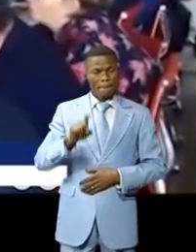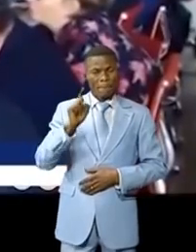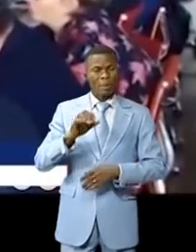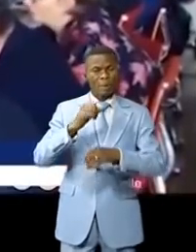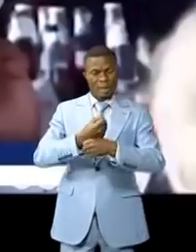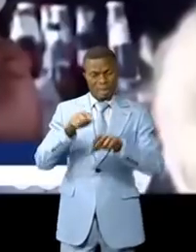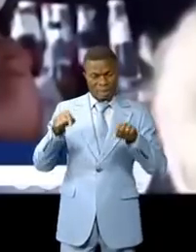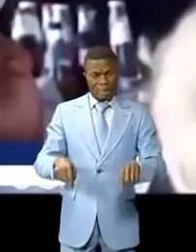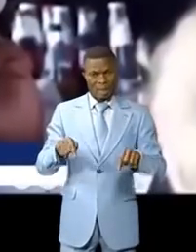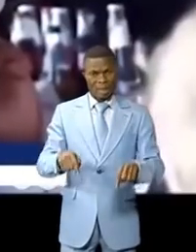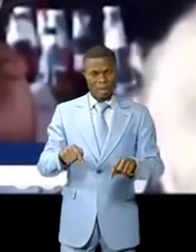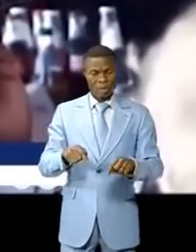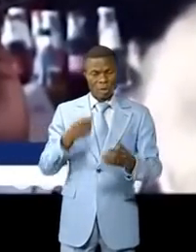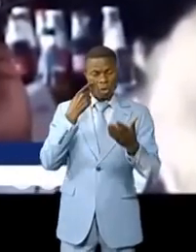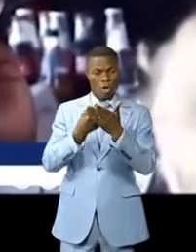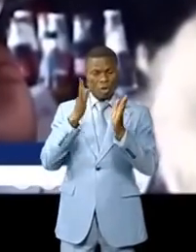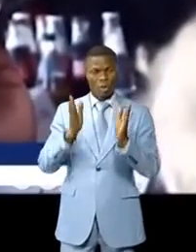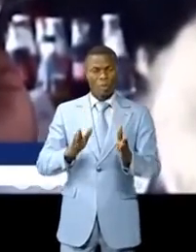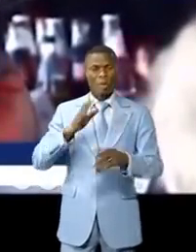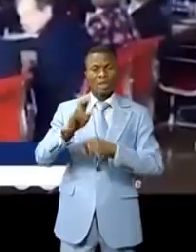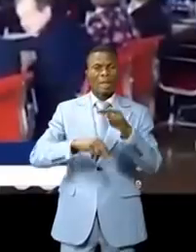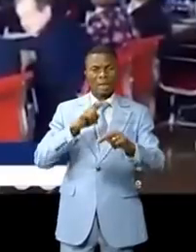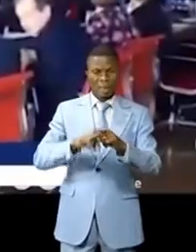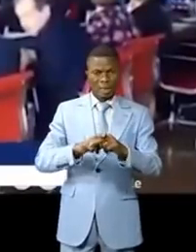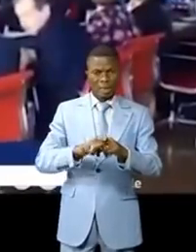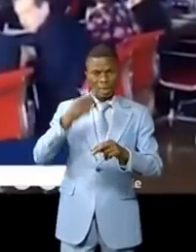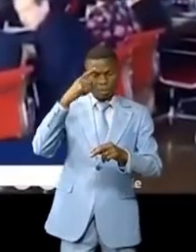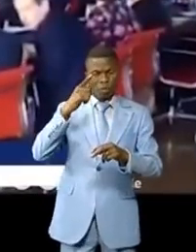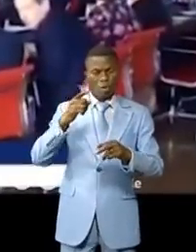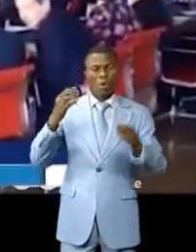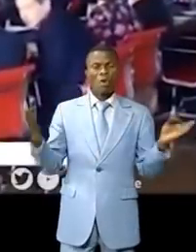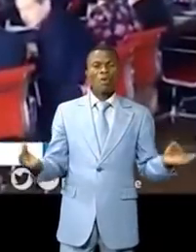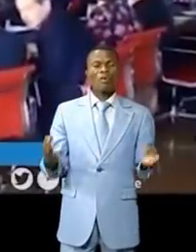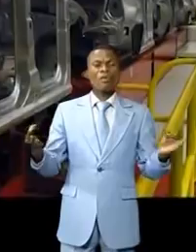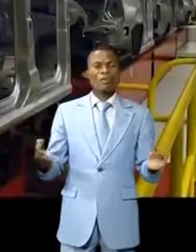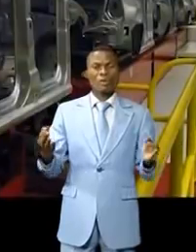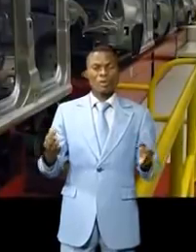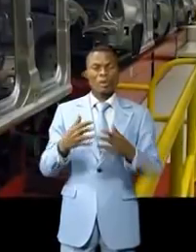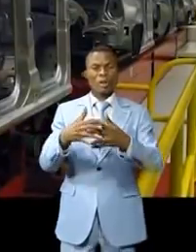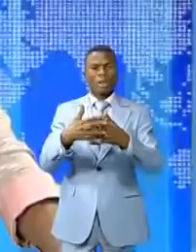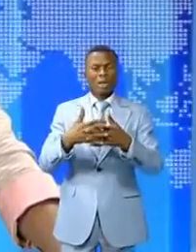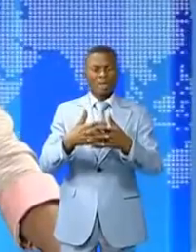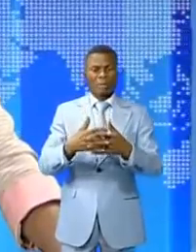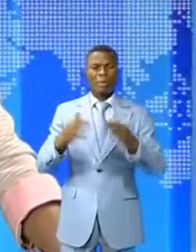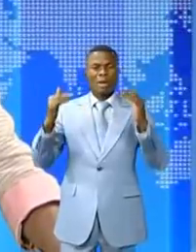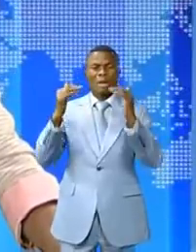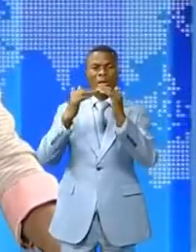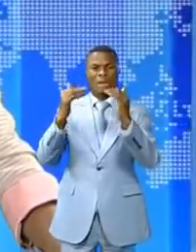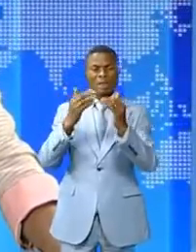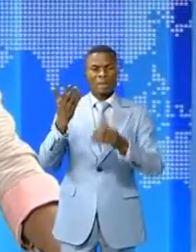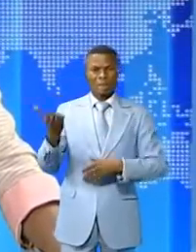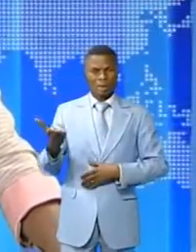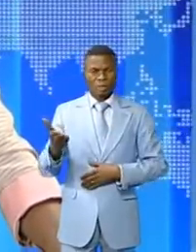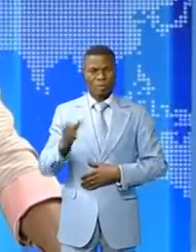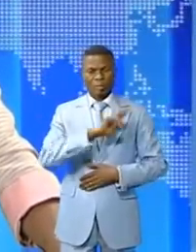dans notre pays l'Observatoire national de la jeune venture pour juguler à temps plein ses partenariats gagnants-gagnants.